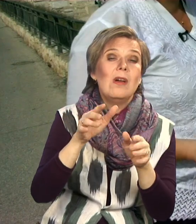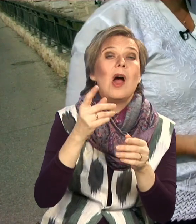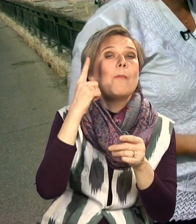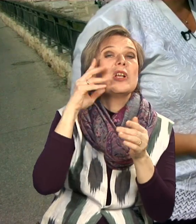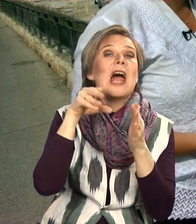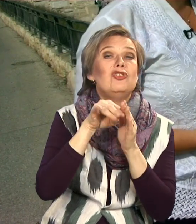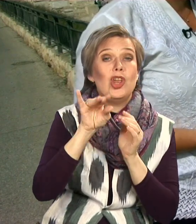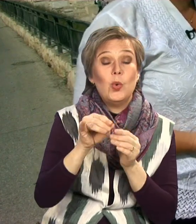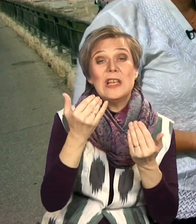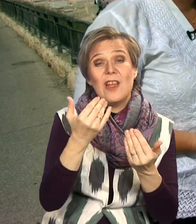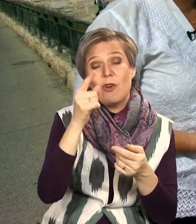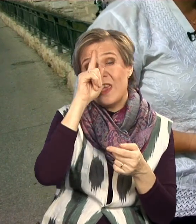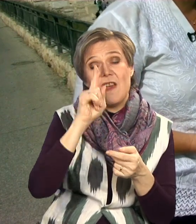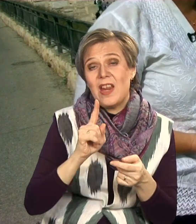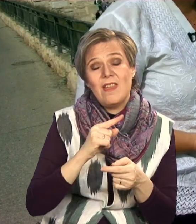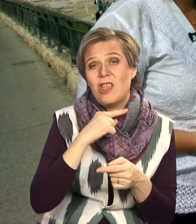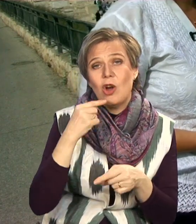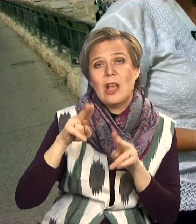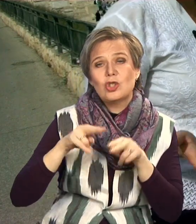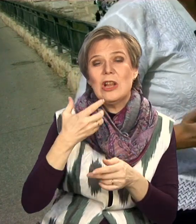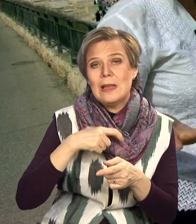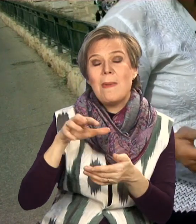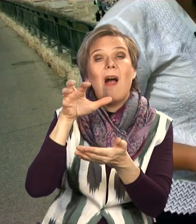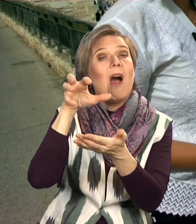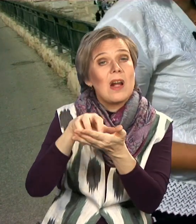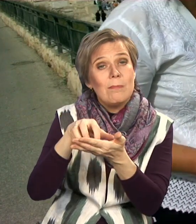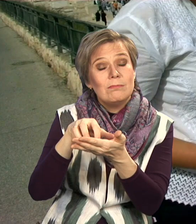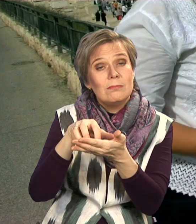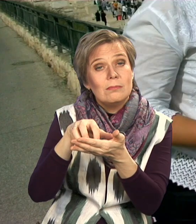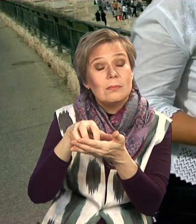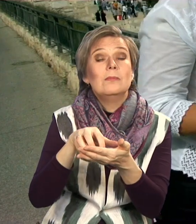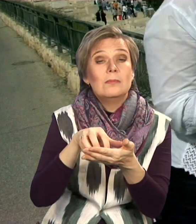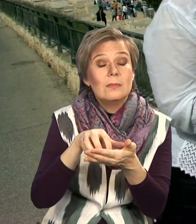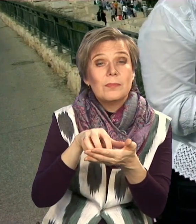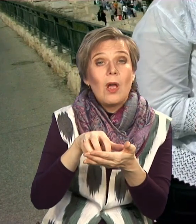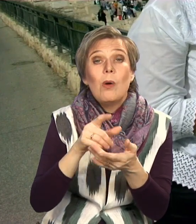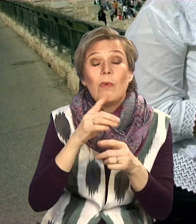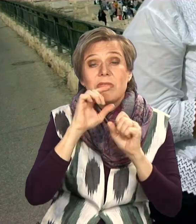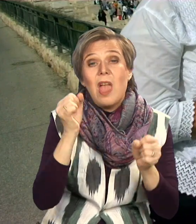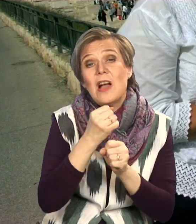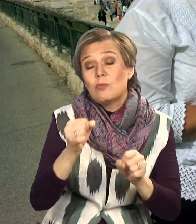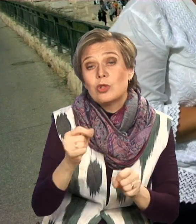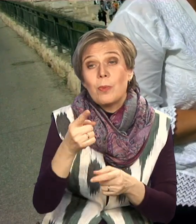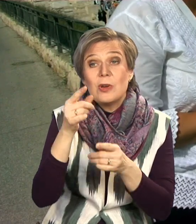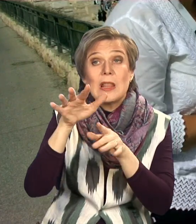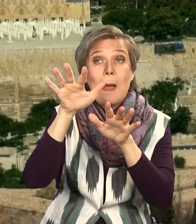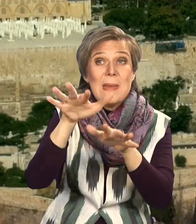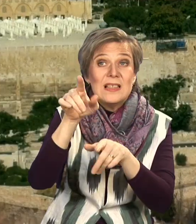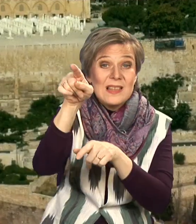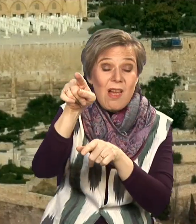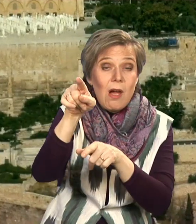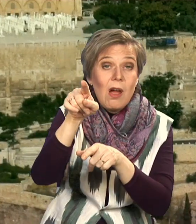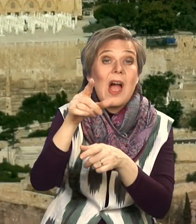сегодня евреи как бы не хотели построить себе храм. Нужно, невозможно, потому что на месте святого святых